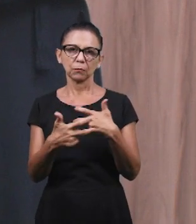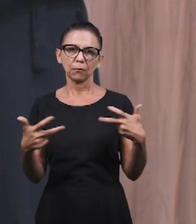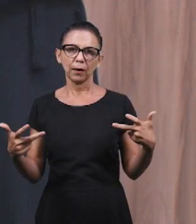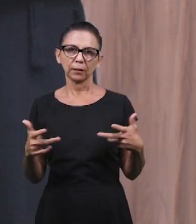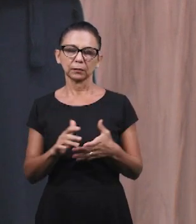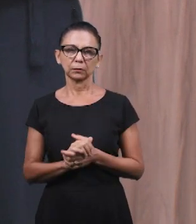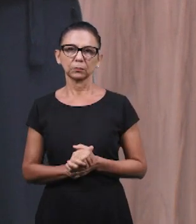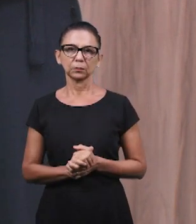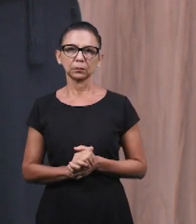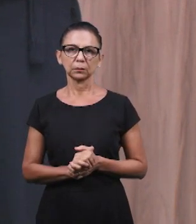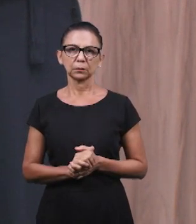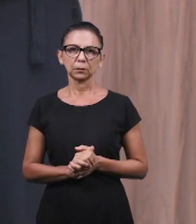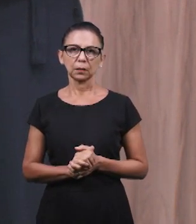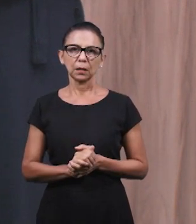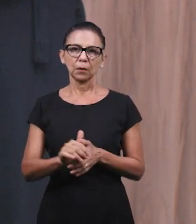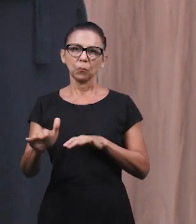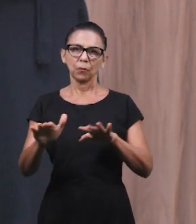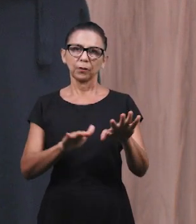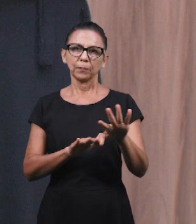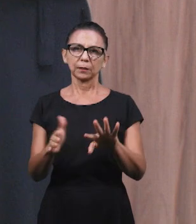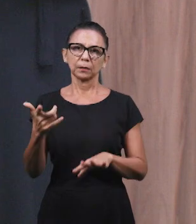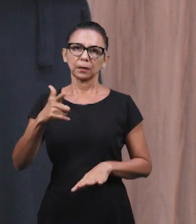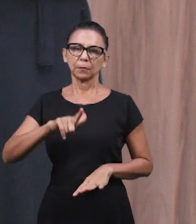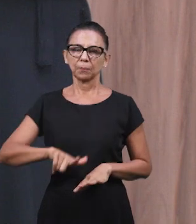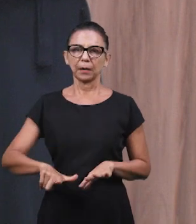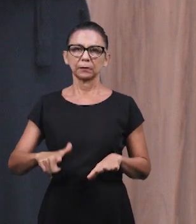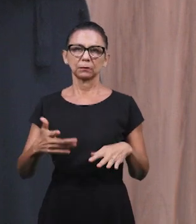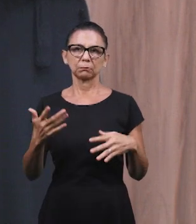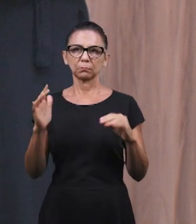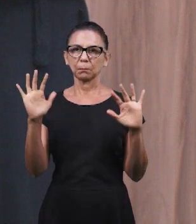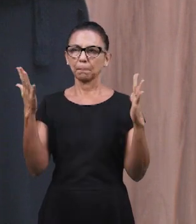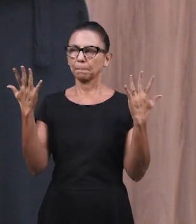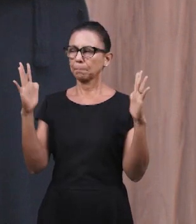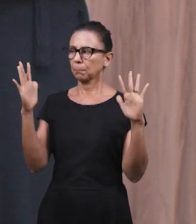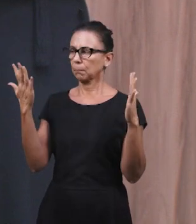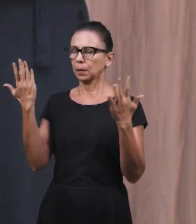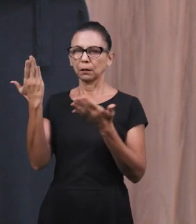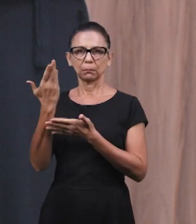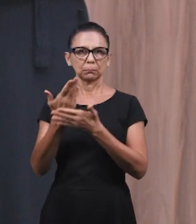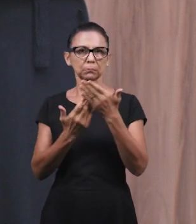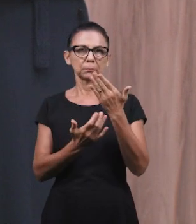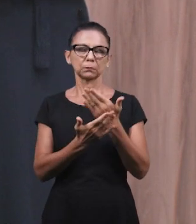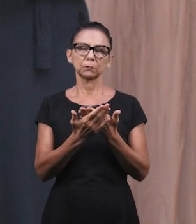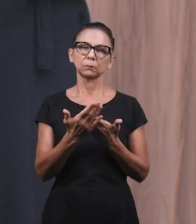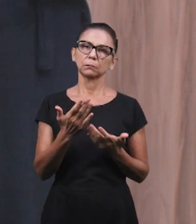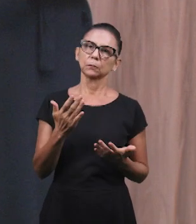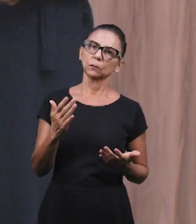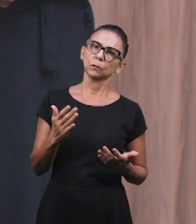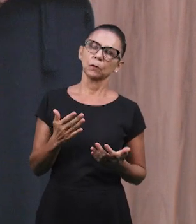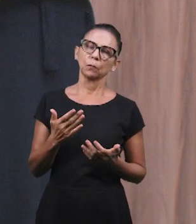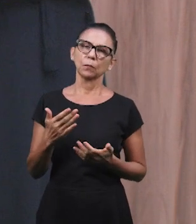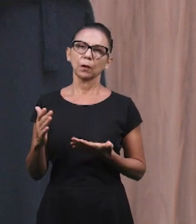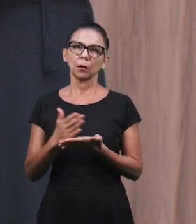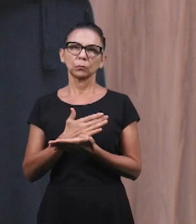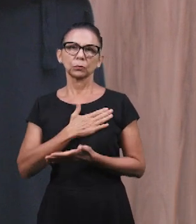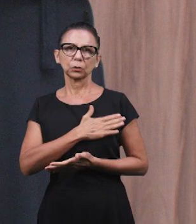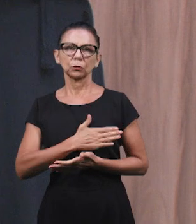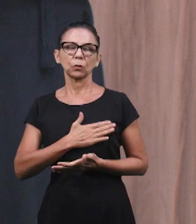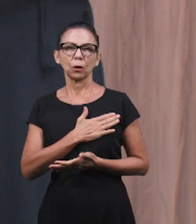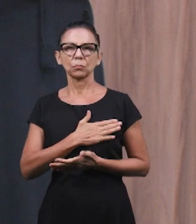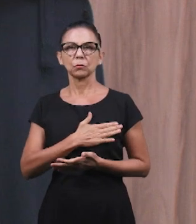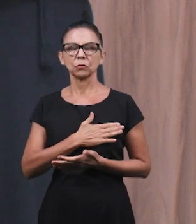certains sujets et mouvements répétitifs qui sont faits avec les mains, aussi des enfants qui